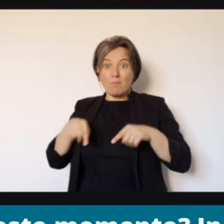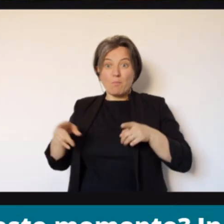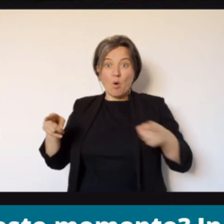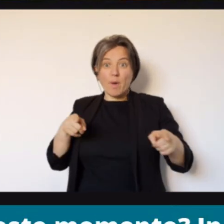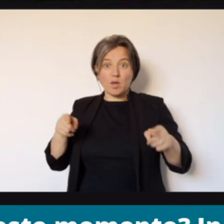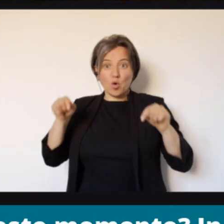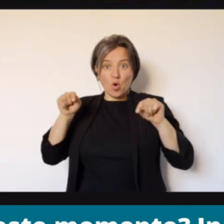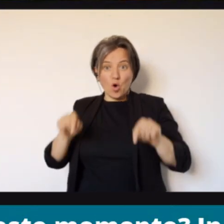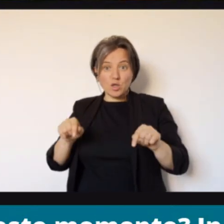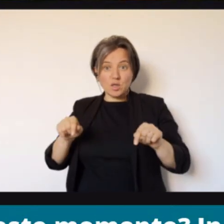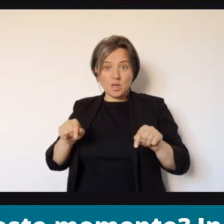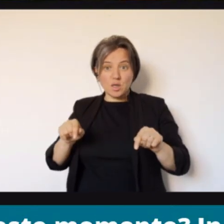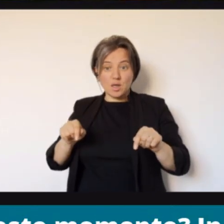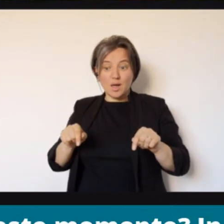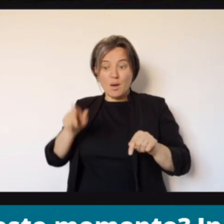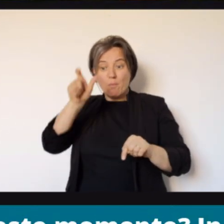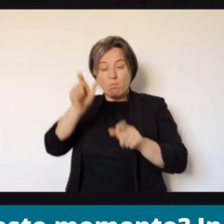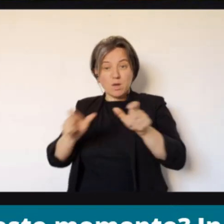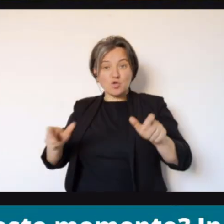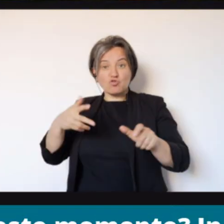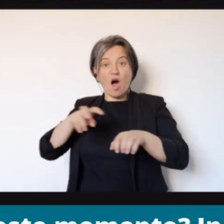diventano ancora più vulnerabili.